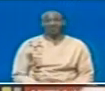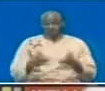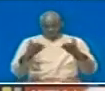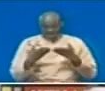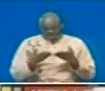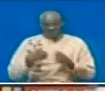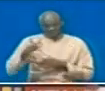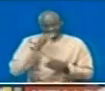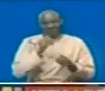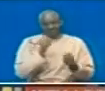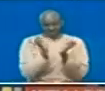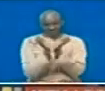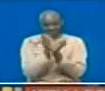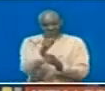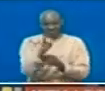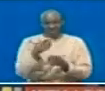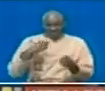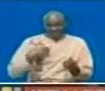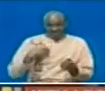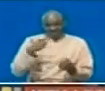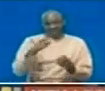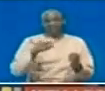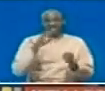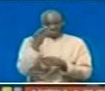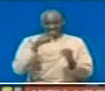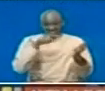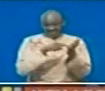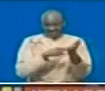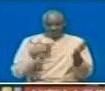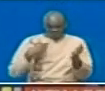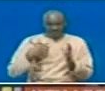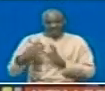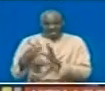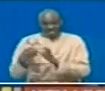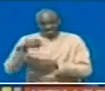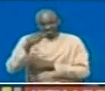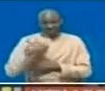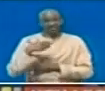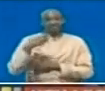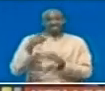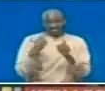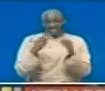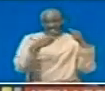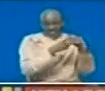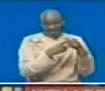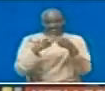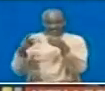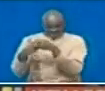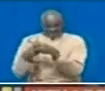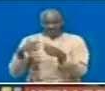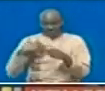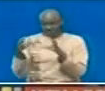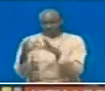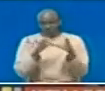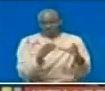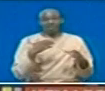karibu tuingie uwanjani. Bingwa watetezi wa mkondo wa tatu wa msururu wa Raga ya Taifa, wachezaji kila wachezaji saba kila